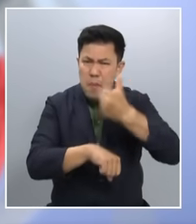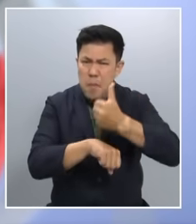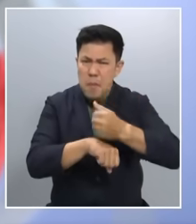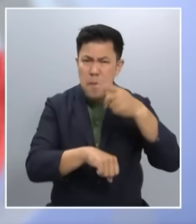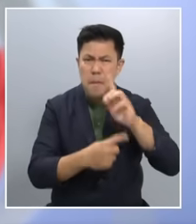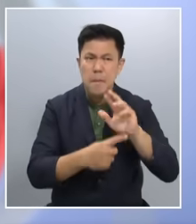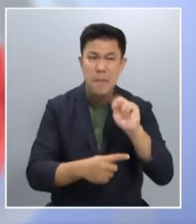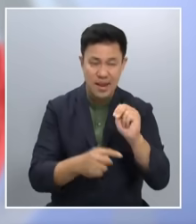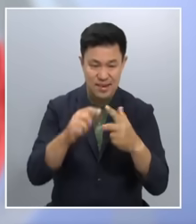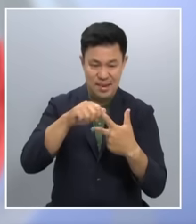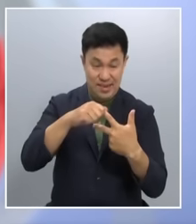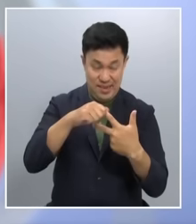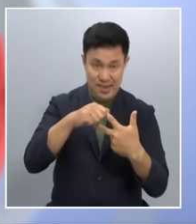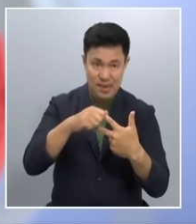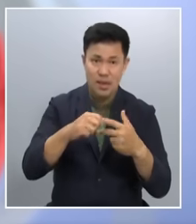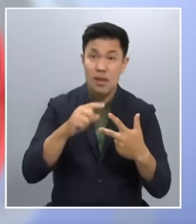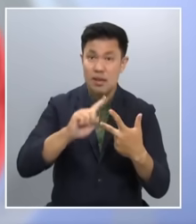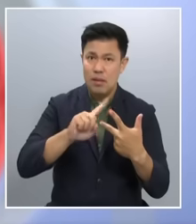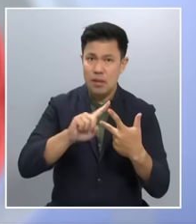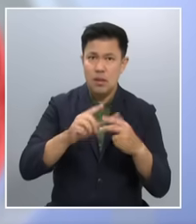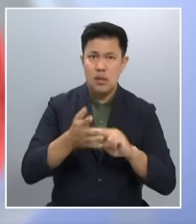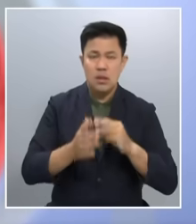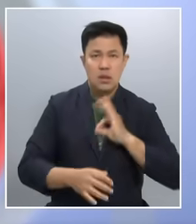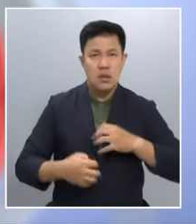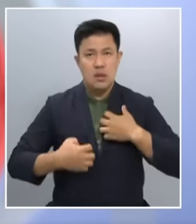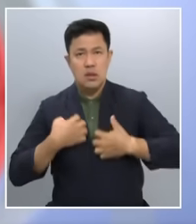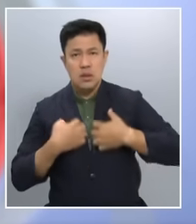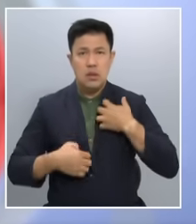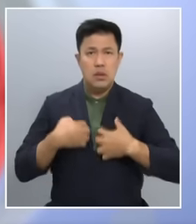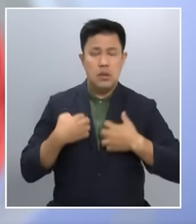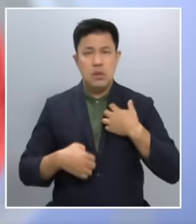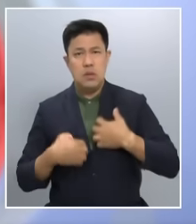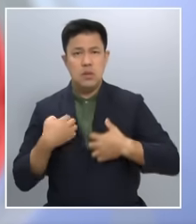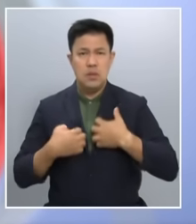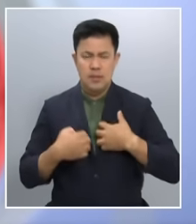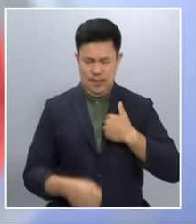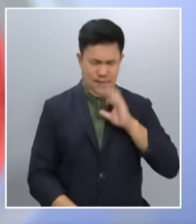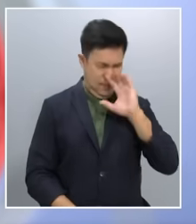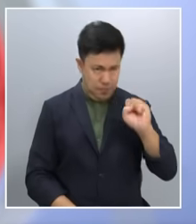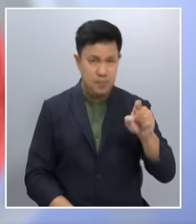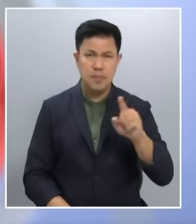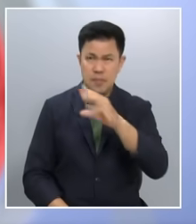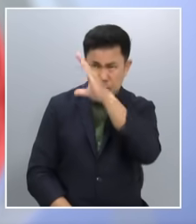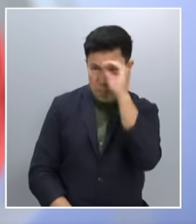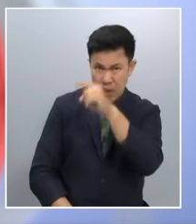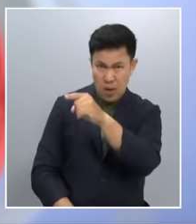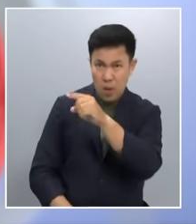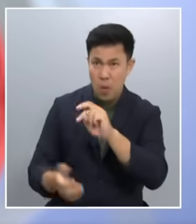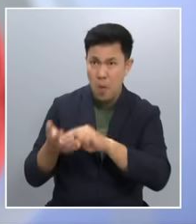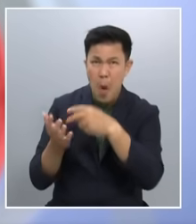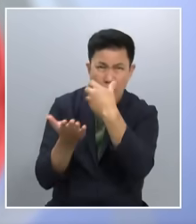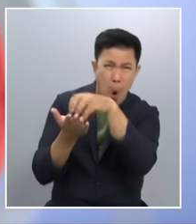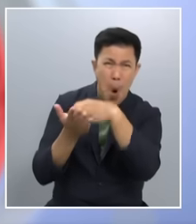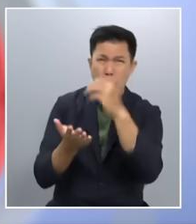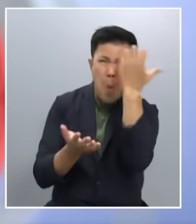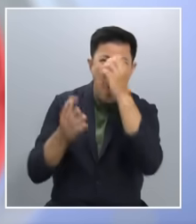เกตได้คือลักษณะเหมือนบอสปันเนี่ยกำลังร้อนใจนะฮะกำลังร้อนใจว่ากัญชัยเนี่ยมันเปิดเรื่องนี้แล้ว